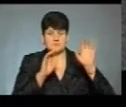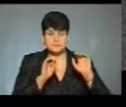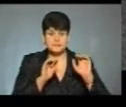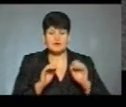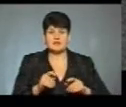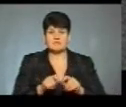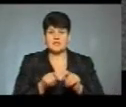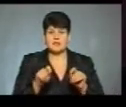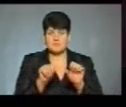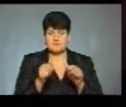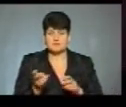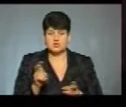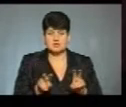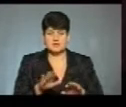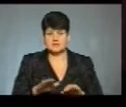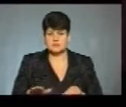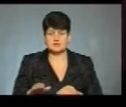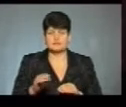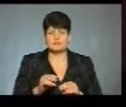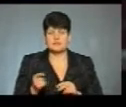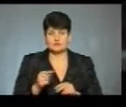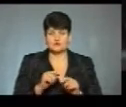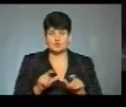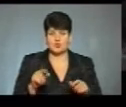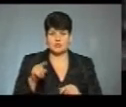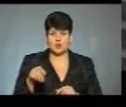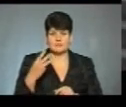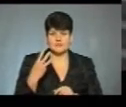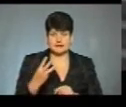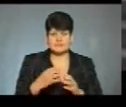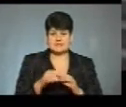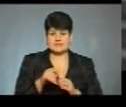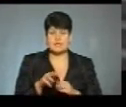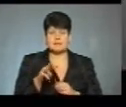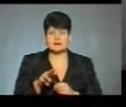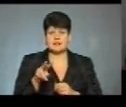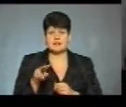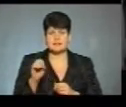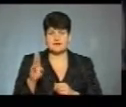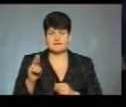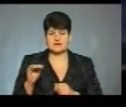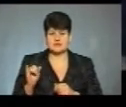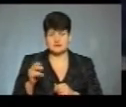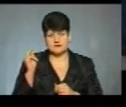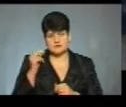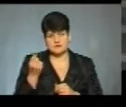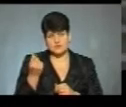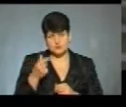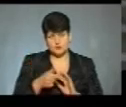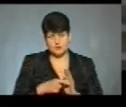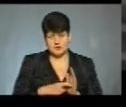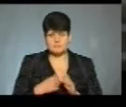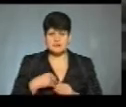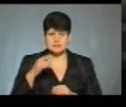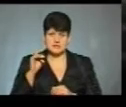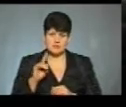відкриття пам'ятника прийшли учні та вчителі Тернопільської школи номер 3. Серед них Марта Левицька. Вона навчається в 11 класі. Ми